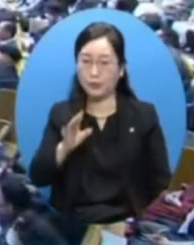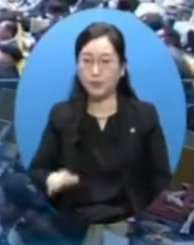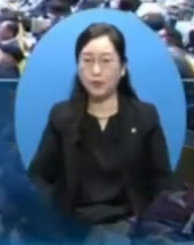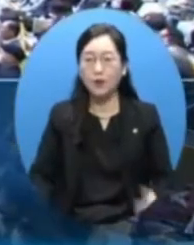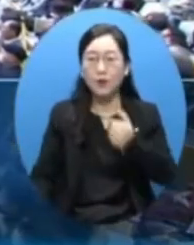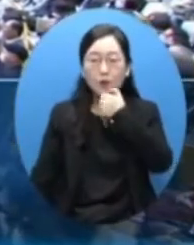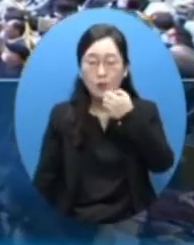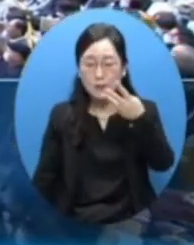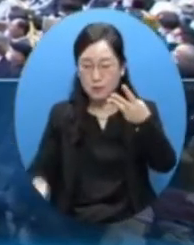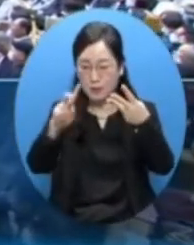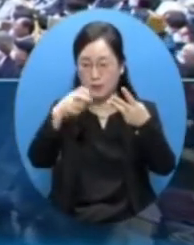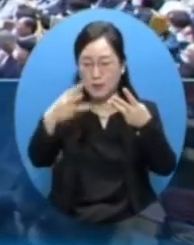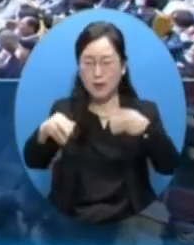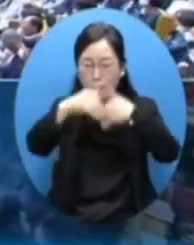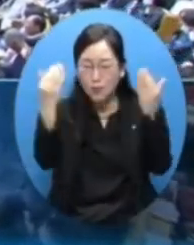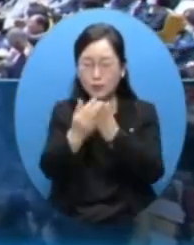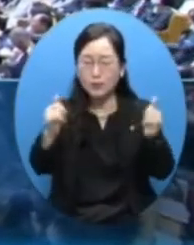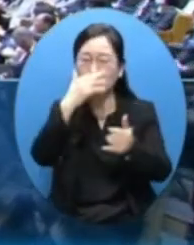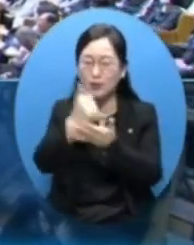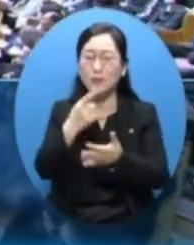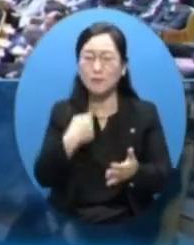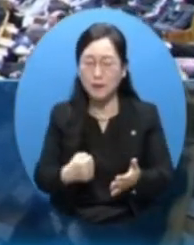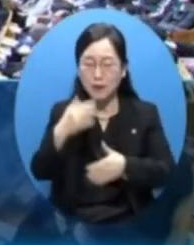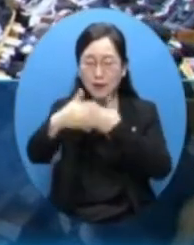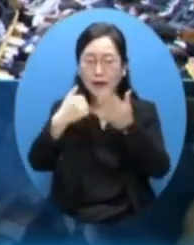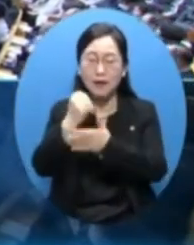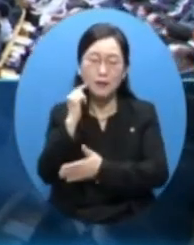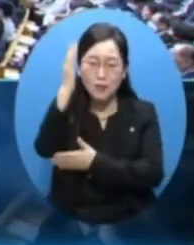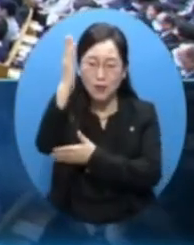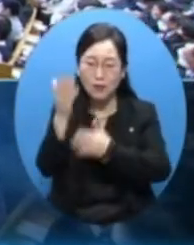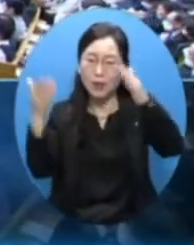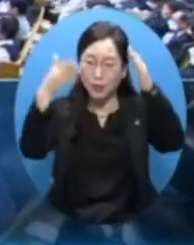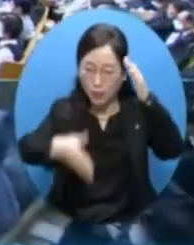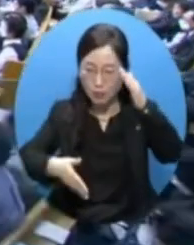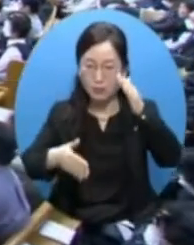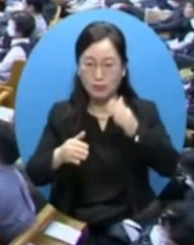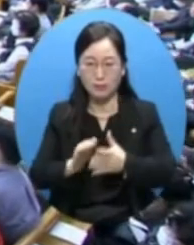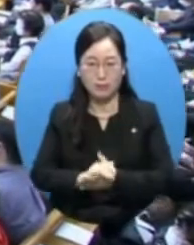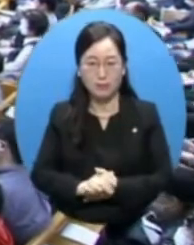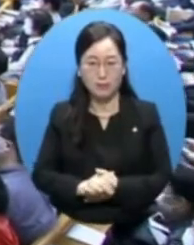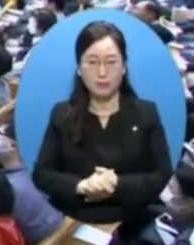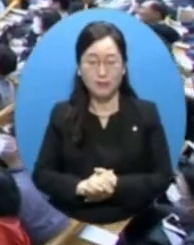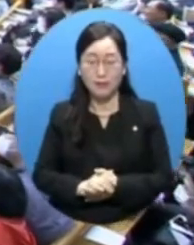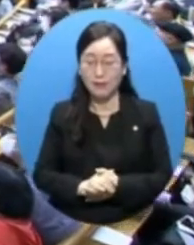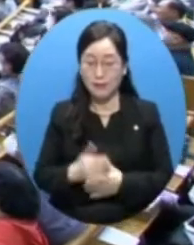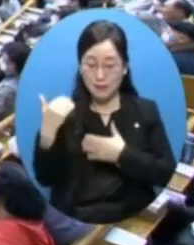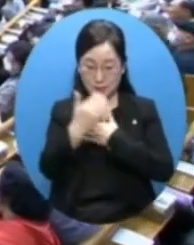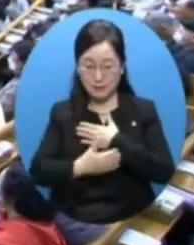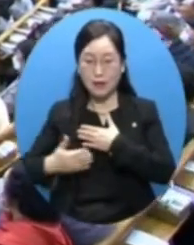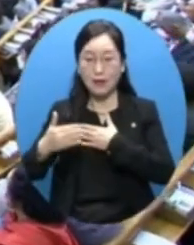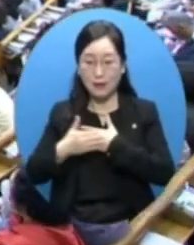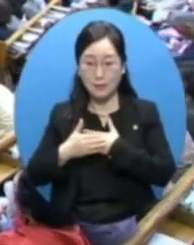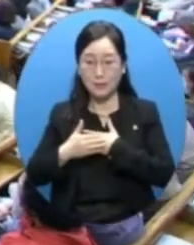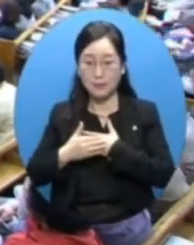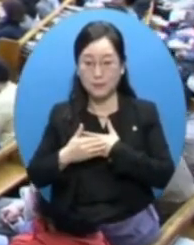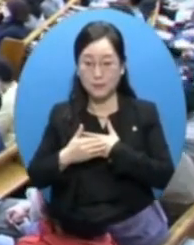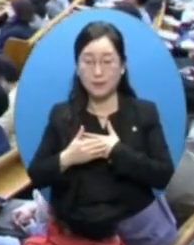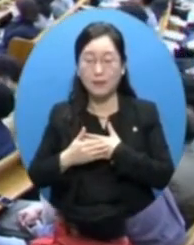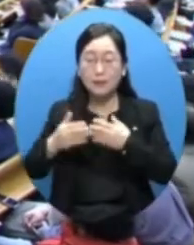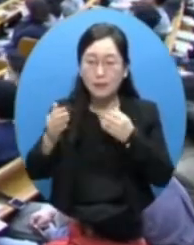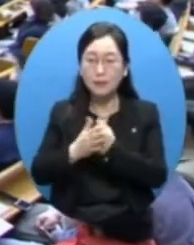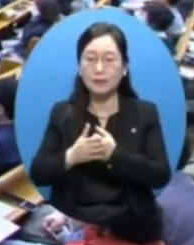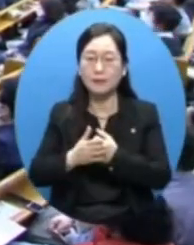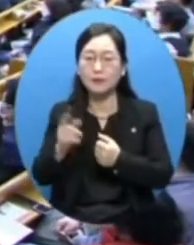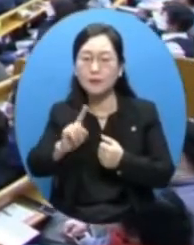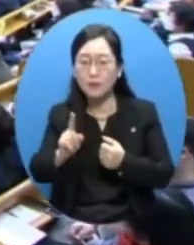말씀합니다. 모든 사람이 죄를 범하였음에 하나님의 영광이 이르지 못하더니 육신을 입고 있는 한 우리는 죄와